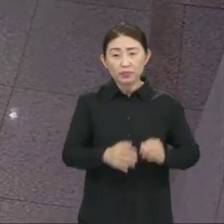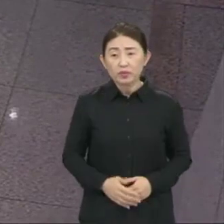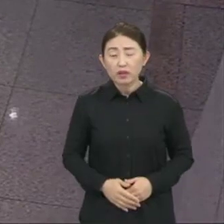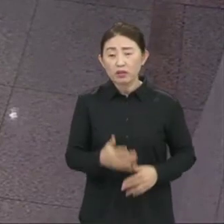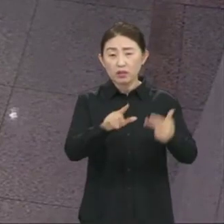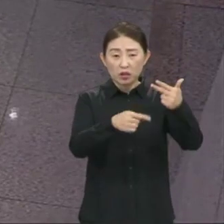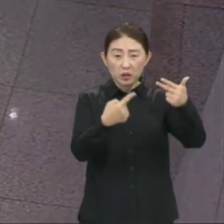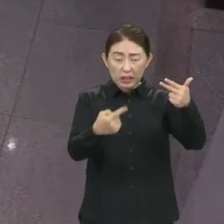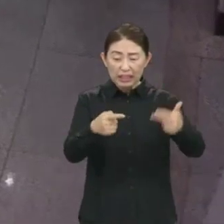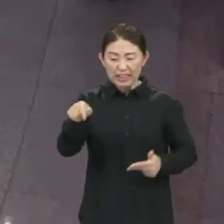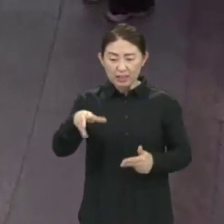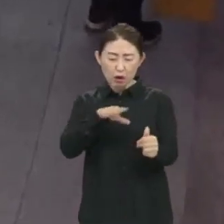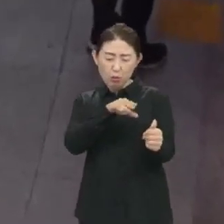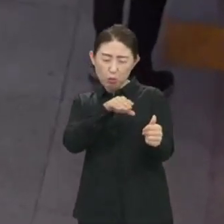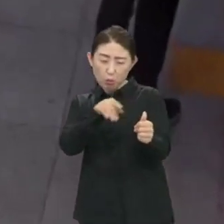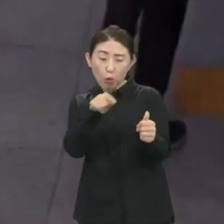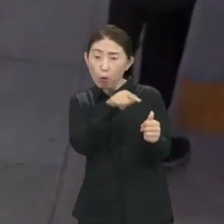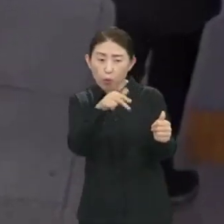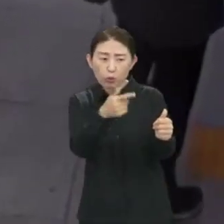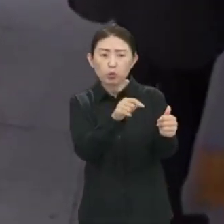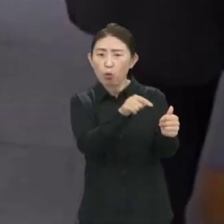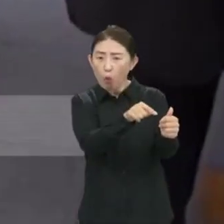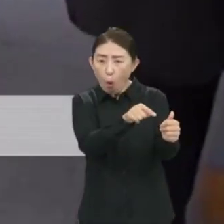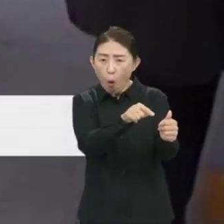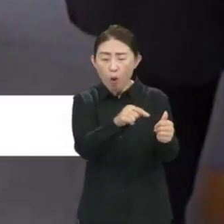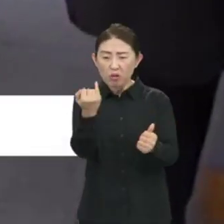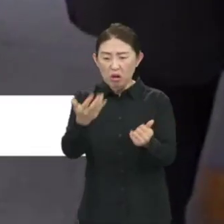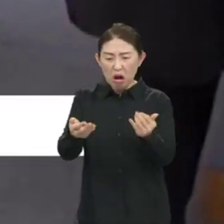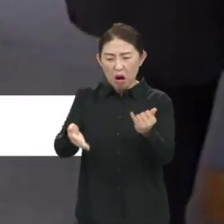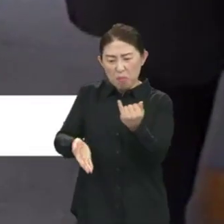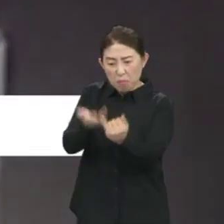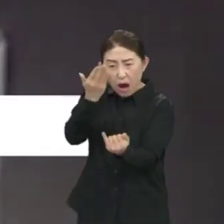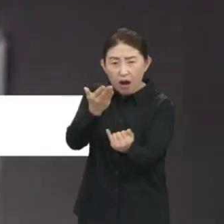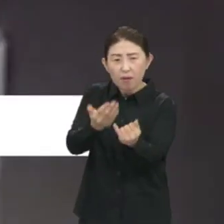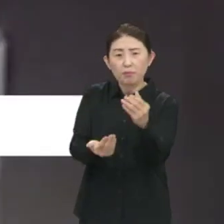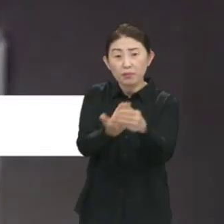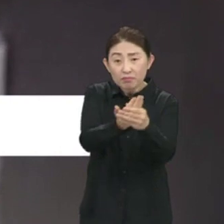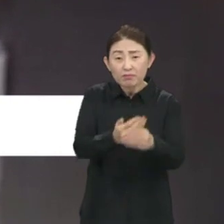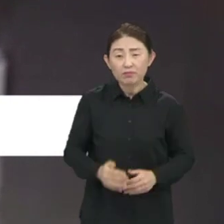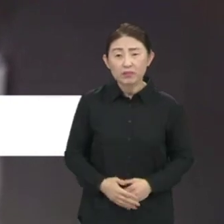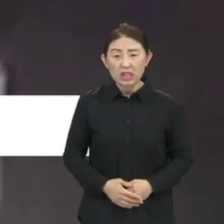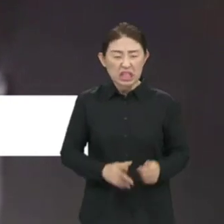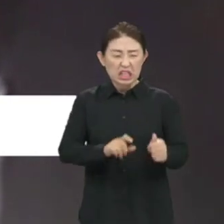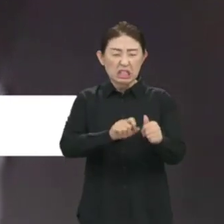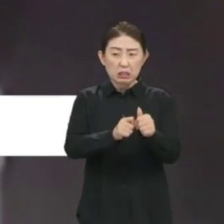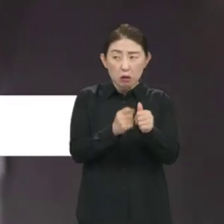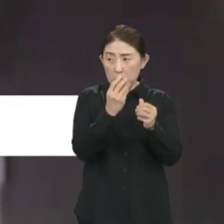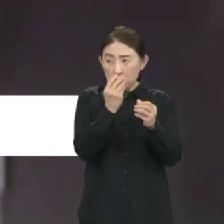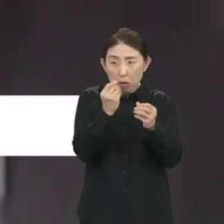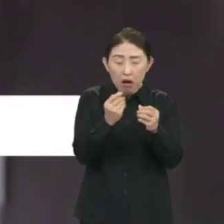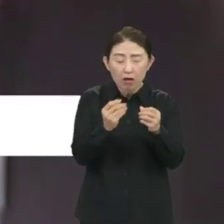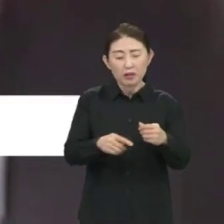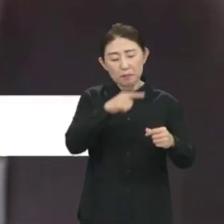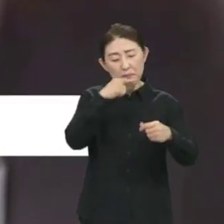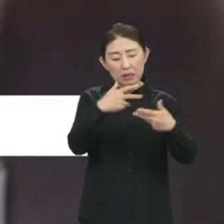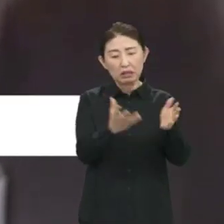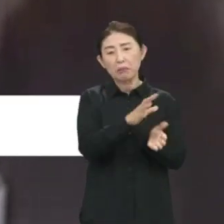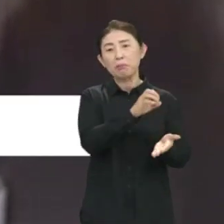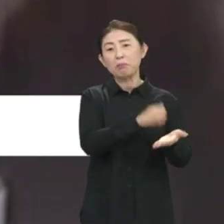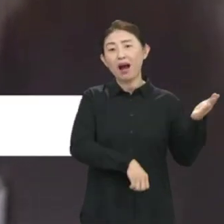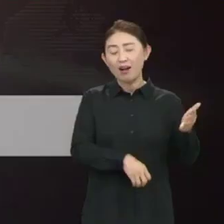지난 1일 TJB 보도로 시작된 송알섭 대전시 의원의 성추행 논란. 징계를 피하려는 송 의원의 꼼수